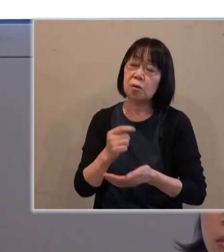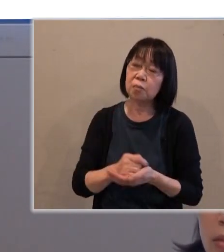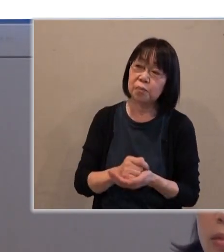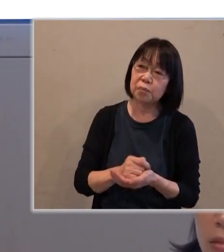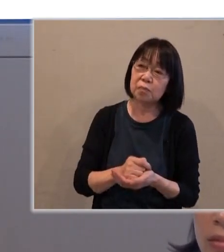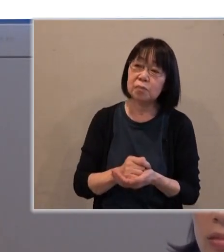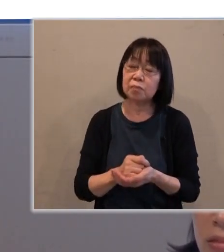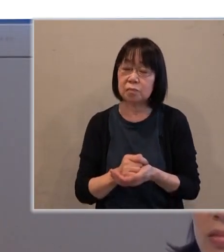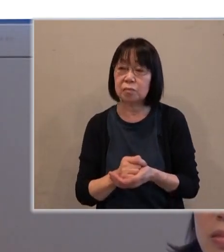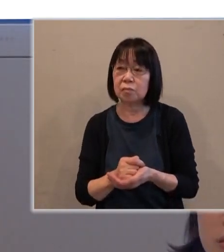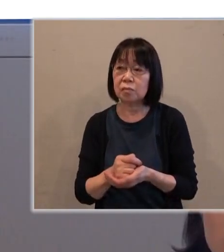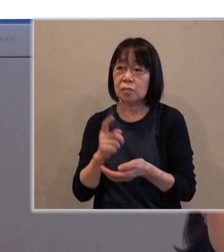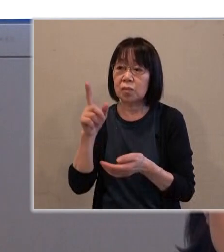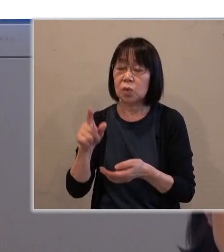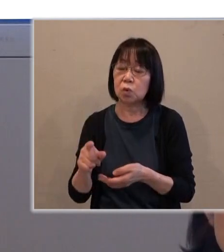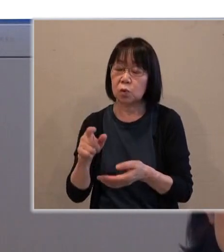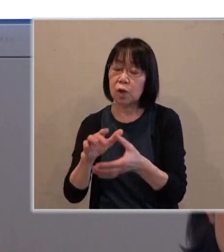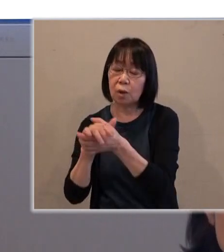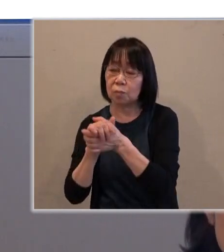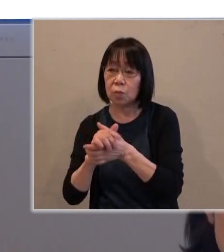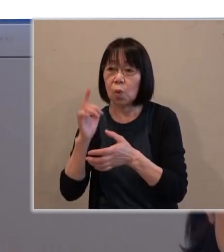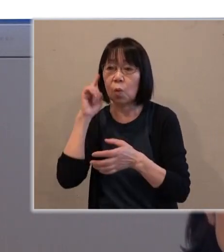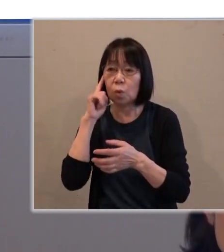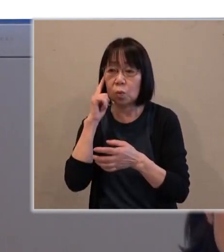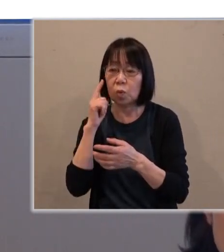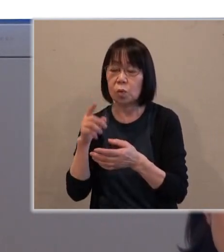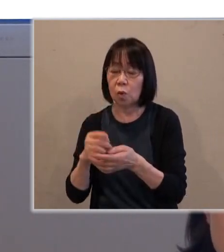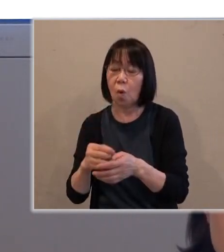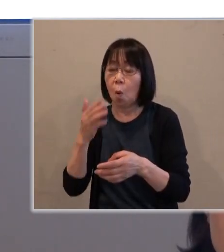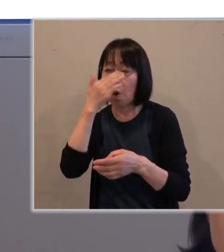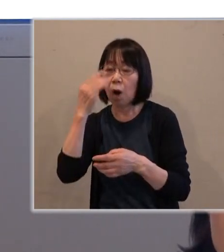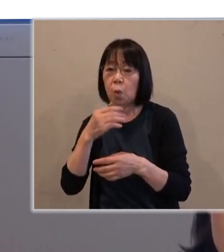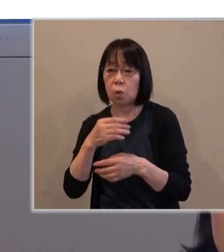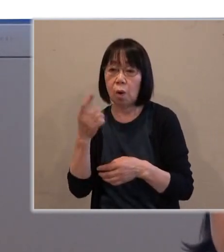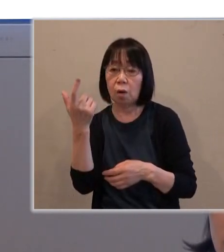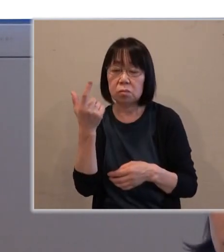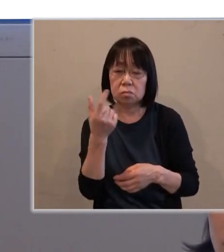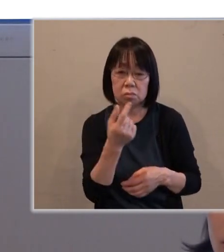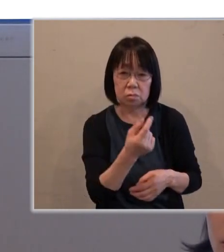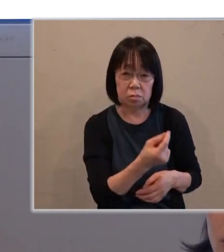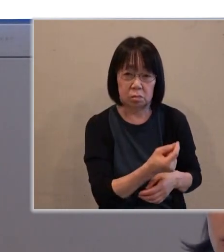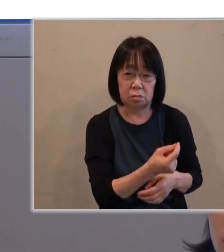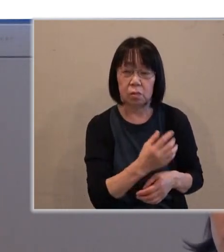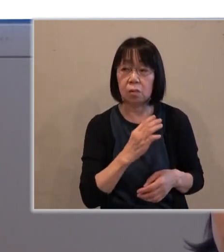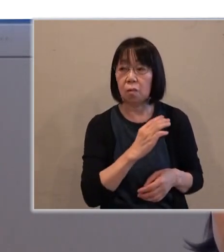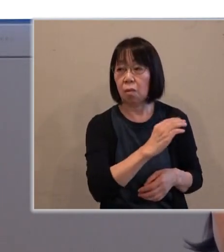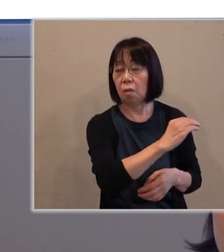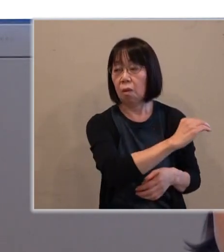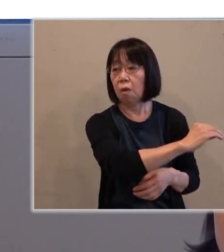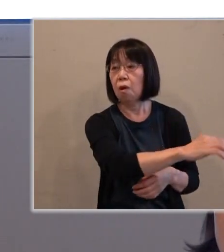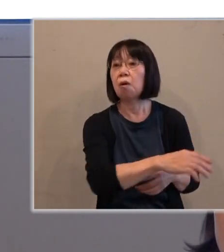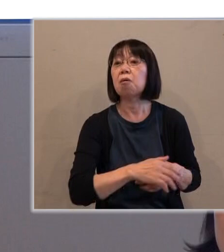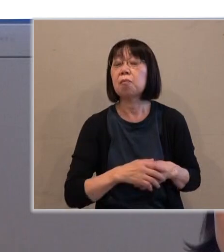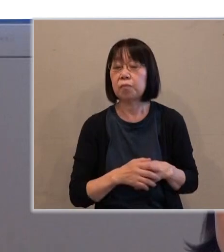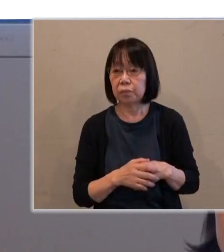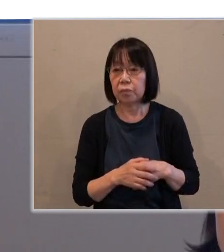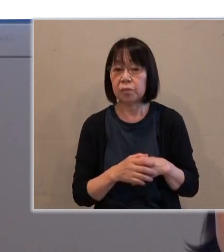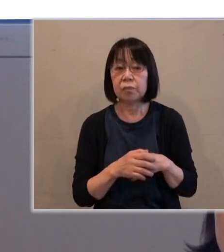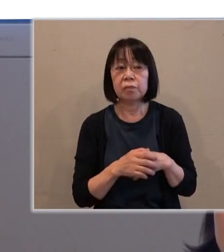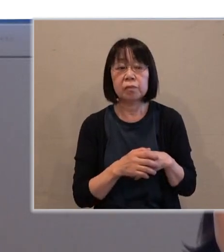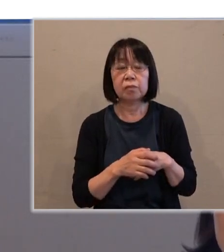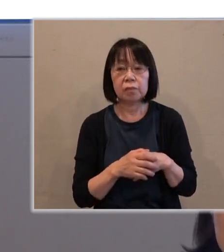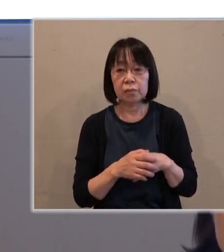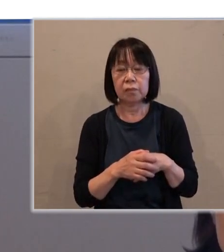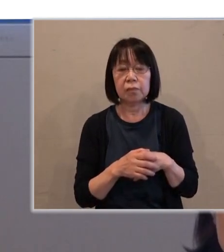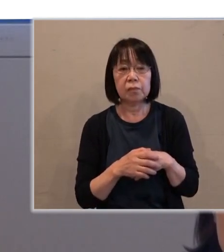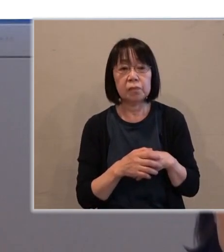継続力がないねっていう言葉が大体こう鉄板のように使われまくるんですけど、若者が継続力がないのではなくて、単に大人の輪の中に若者を入れるっていうところだけになっち